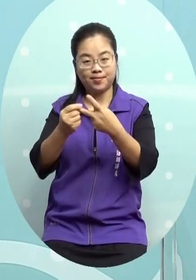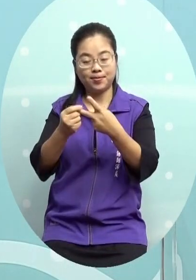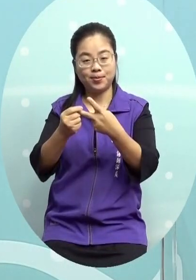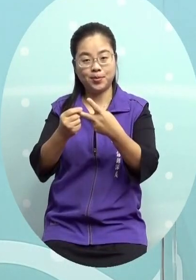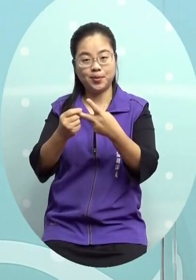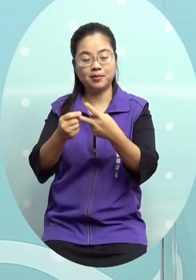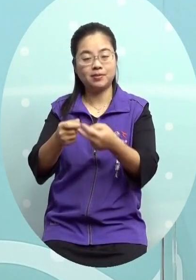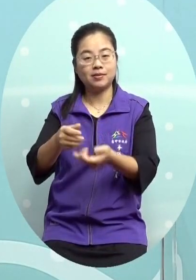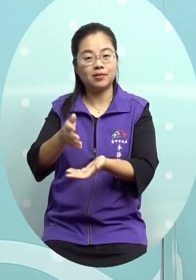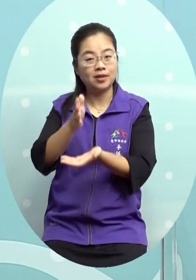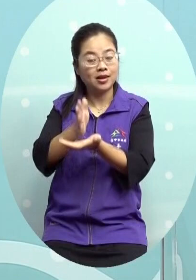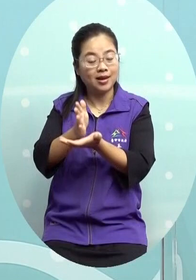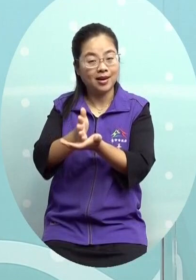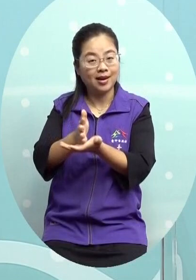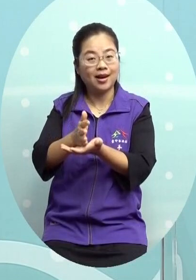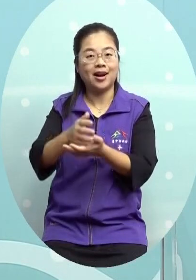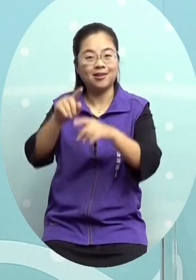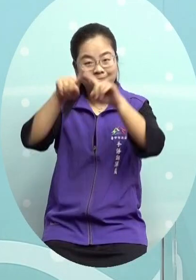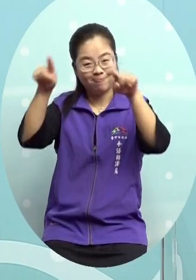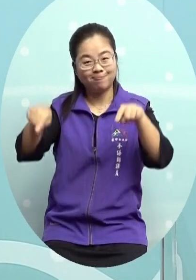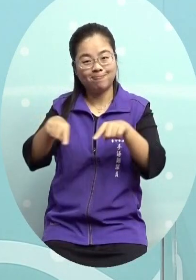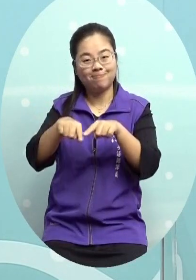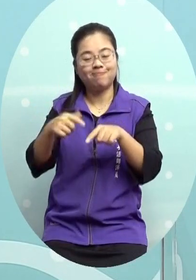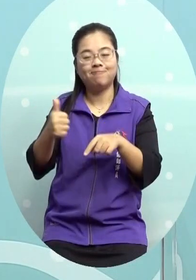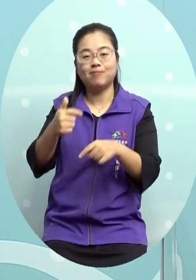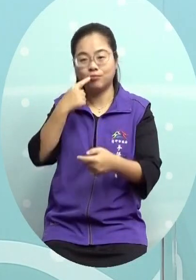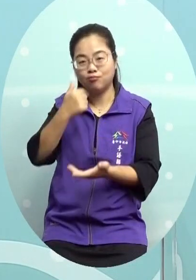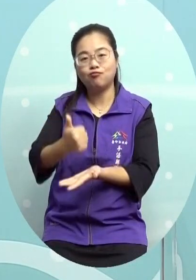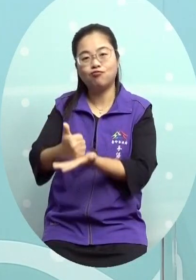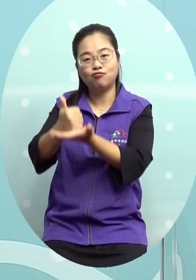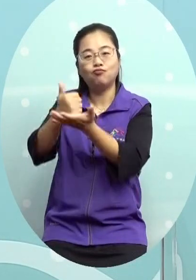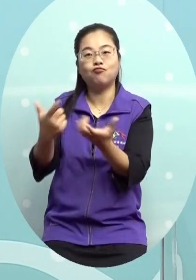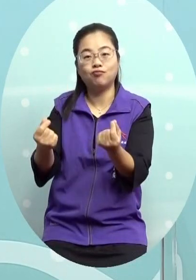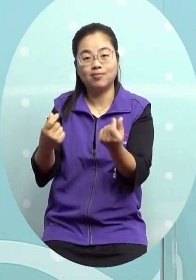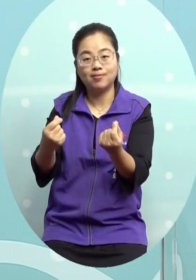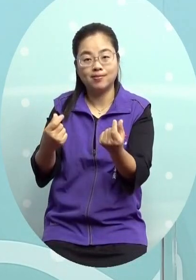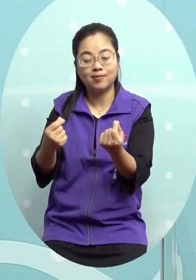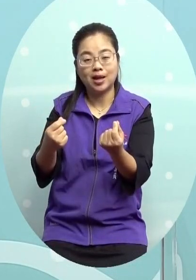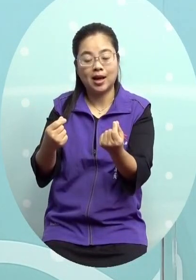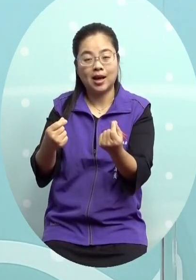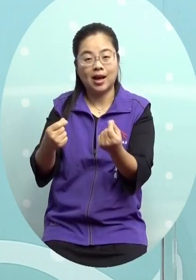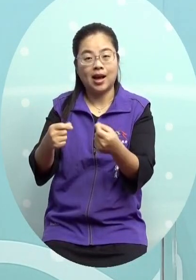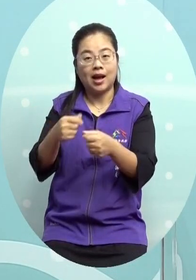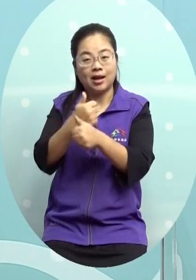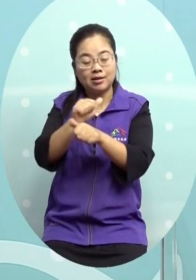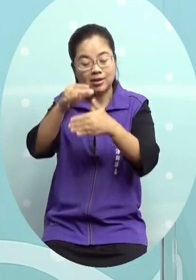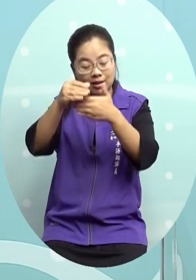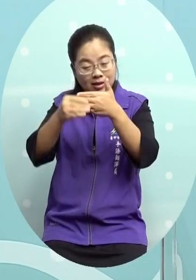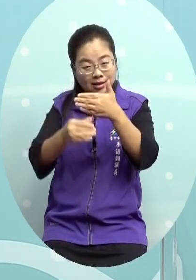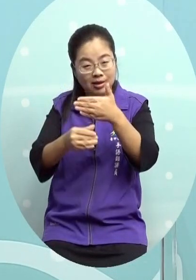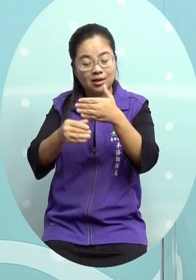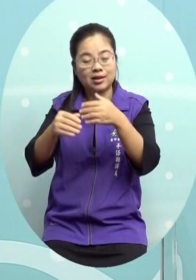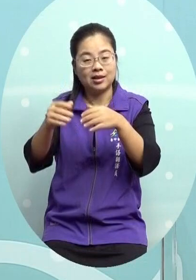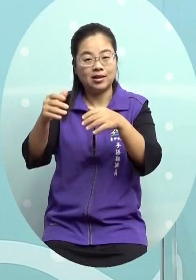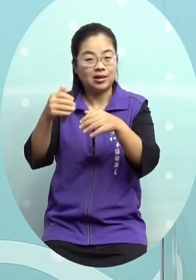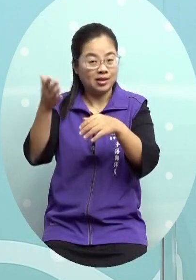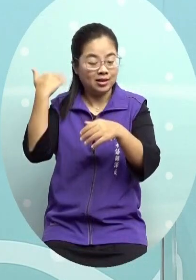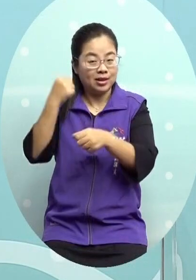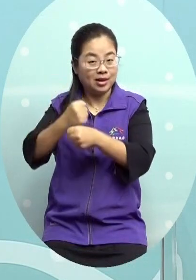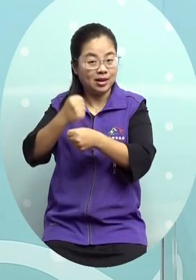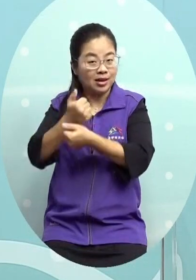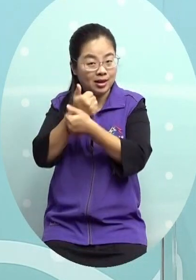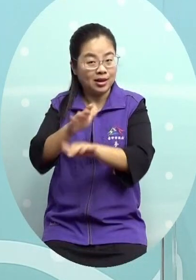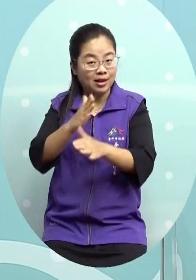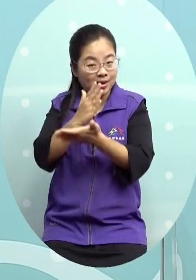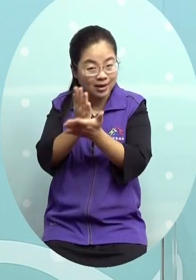言顺序的张先生，我也非常敬佩，因为以这样子的资历，包含过去在地方，过去在专